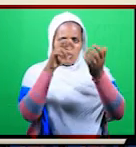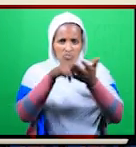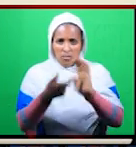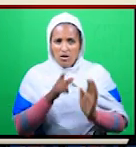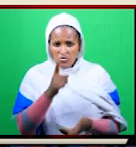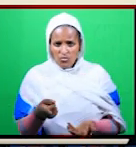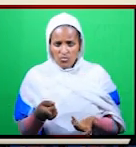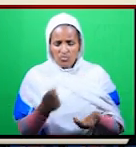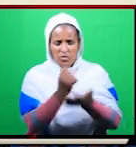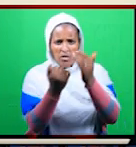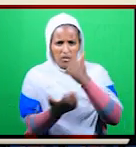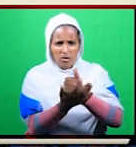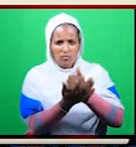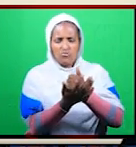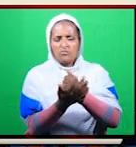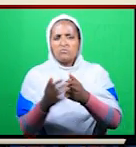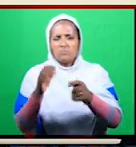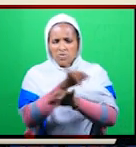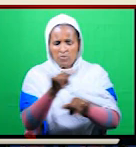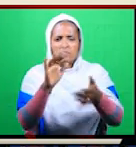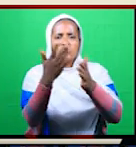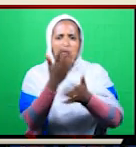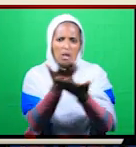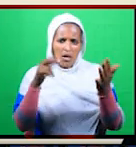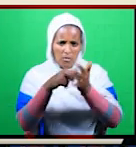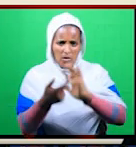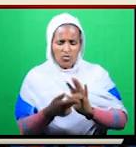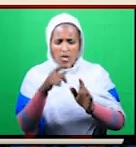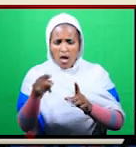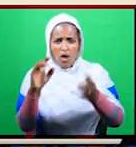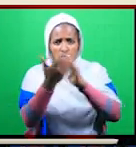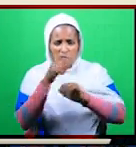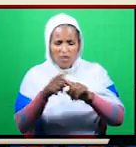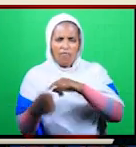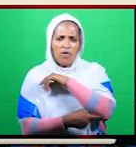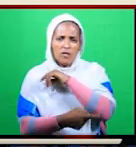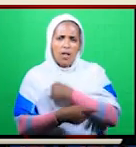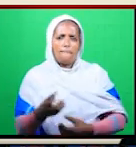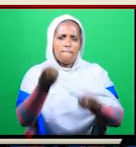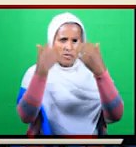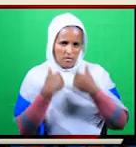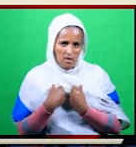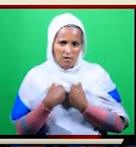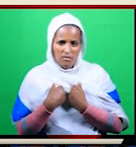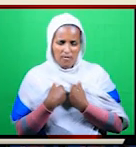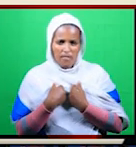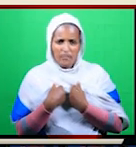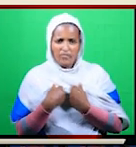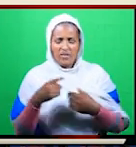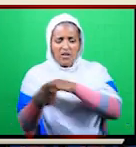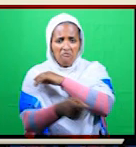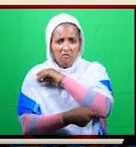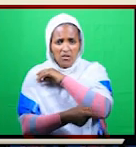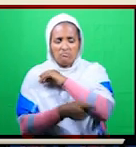እንዲረዳዱ ማለት ነው። እንዲረዳዱ ዘር እንዲተኩ እና ምስል ለመሳሰሉ ነገሮች ማለት ነው። ያ ሲሆን ግን ፈተና ይኖረዋል፣ ፈተና